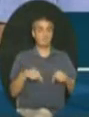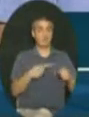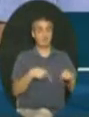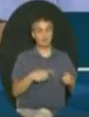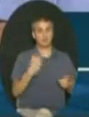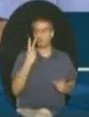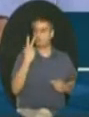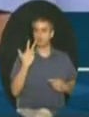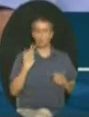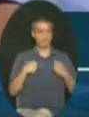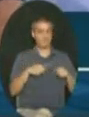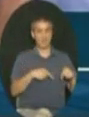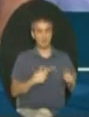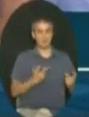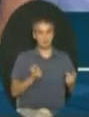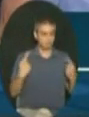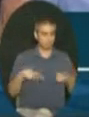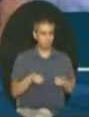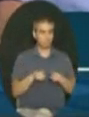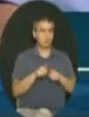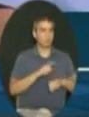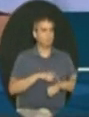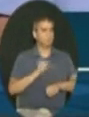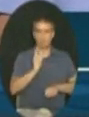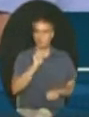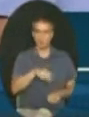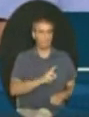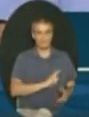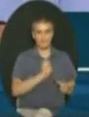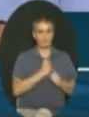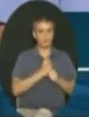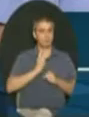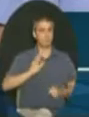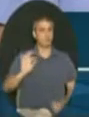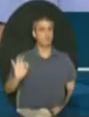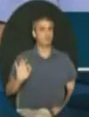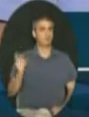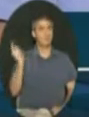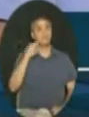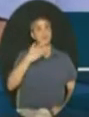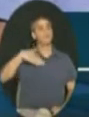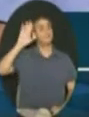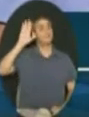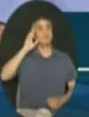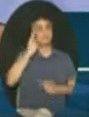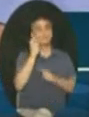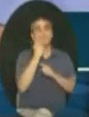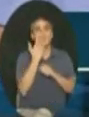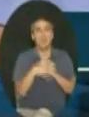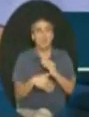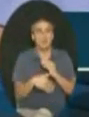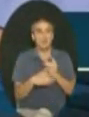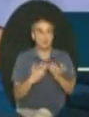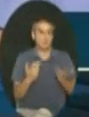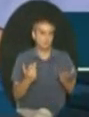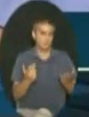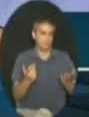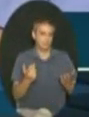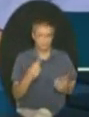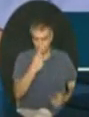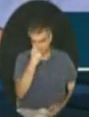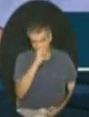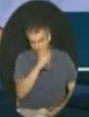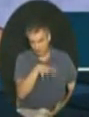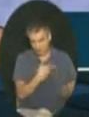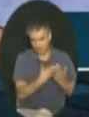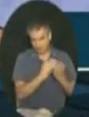ועדות, שניים ושלוש ועדות באותו זמן. הם לא מופיעים, לא ממלאים את חובם, באים ומצביעים ברגע האחרון. לא מופיעים, גם החבר'ה שלהם לא מופיעים. אתה יודע מה,